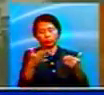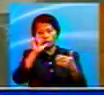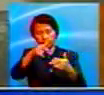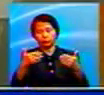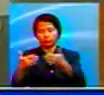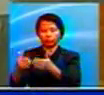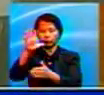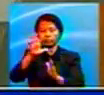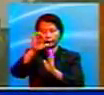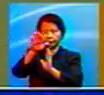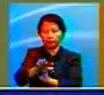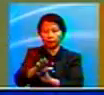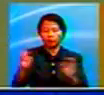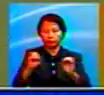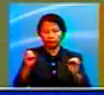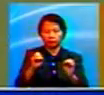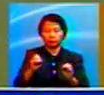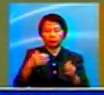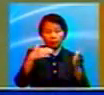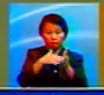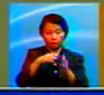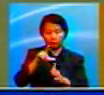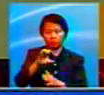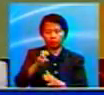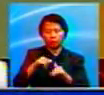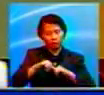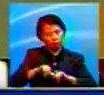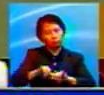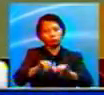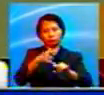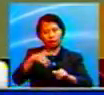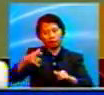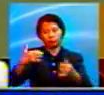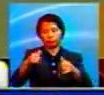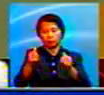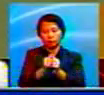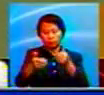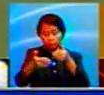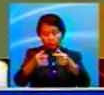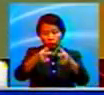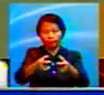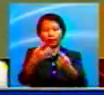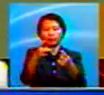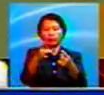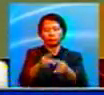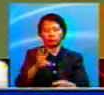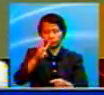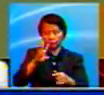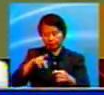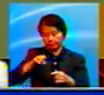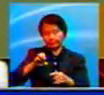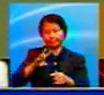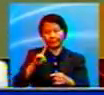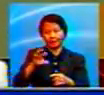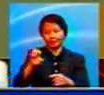5 petang. Namun tiada halangan buat Westwood yang konsisten mengharungi baki saingan sehingga ke lubang 18. Empat birdie dilakar di